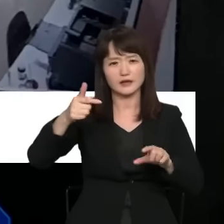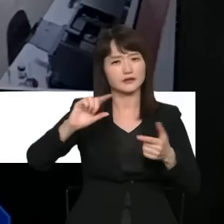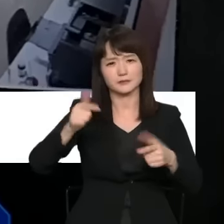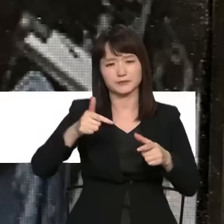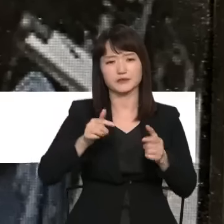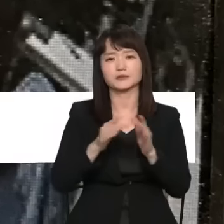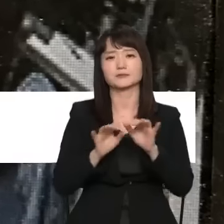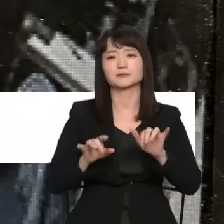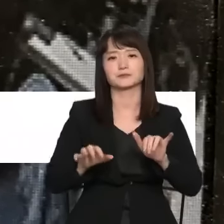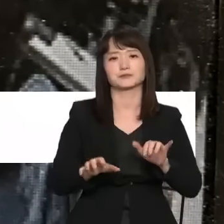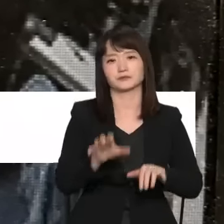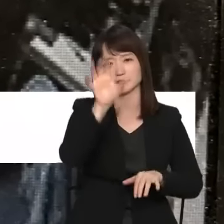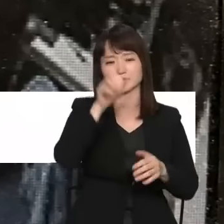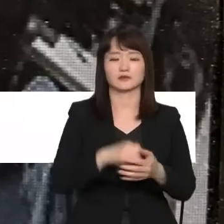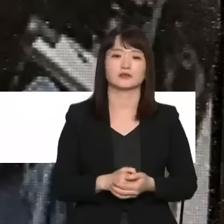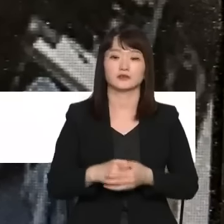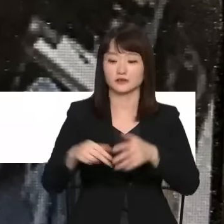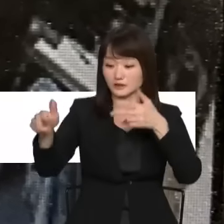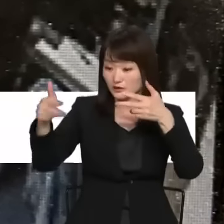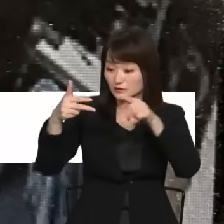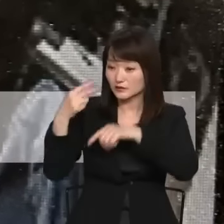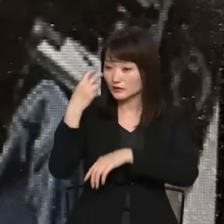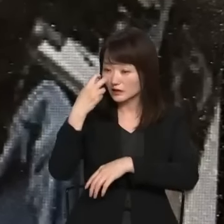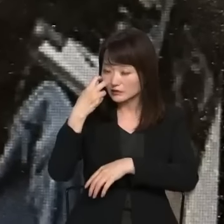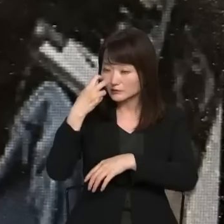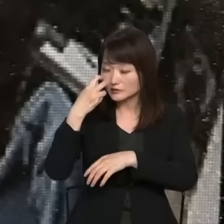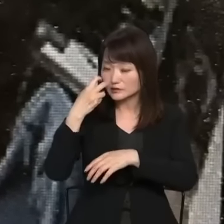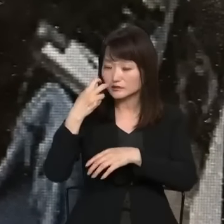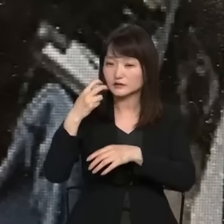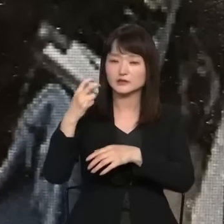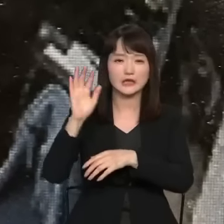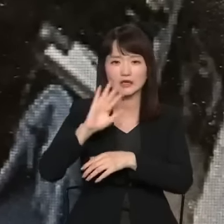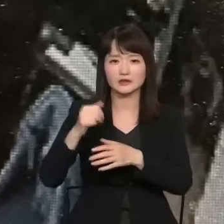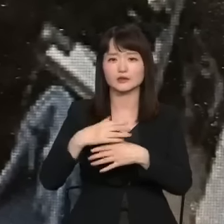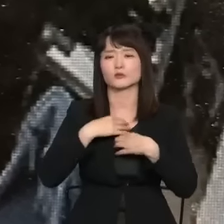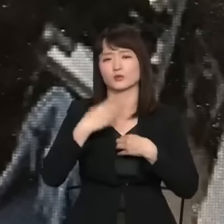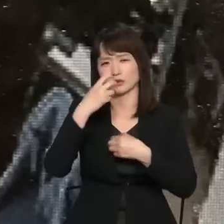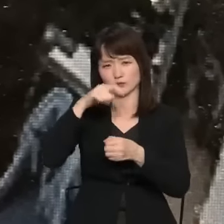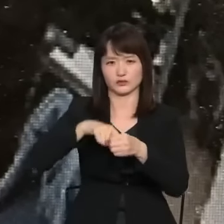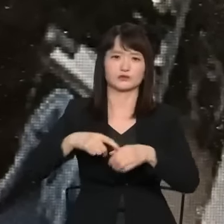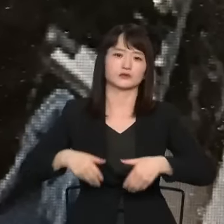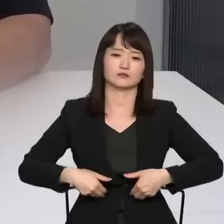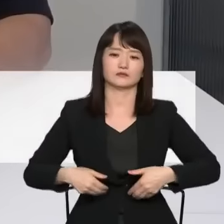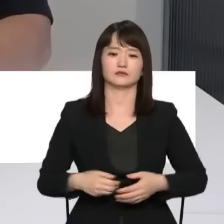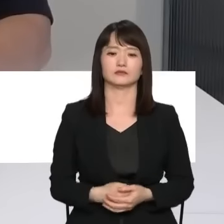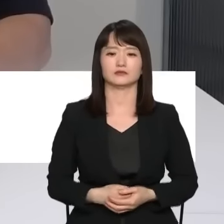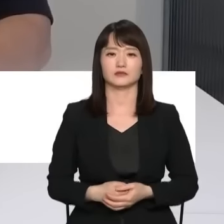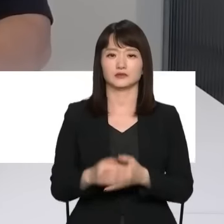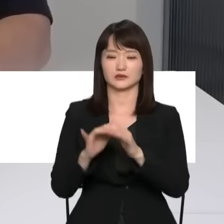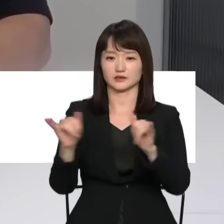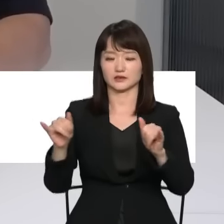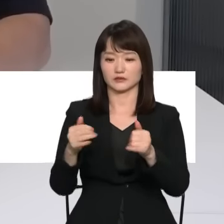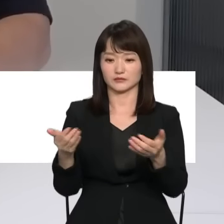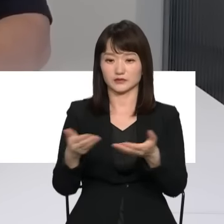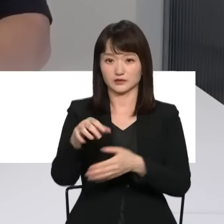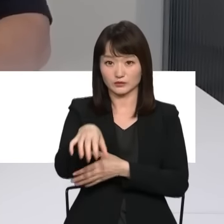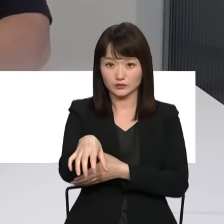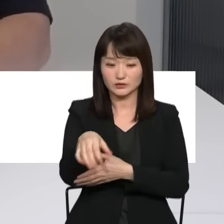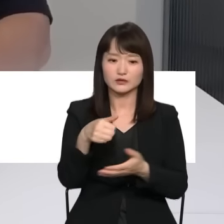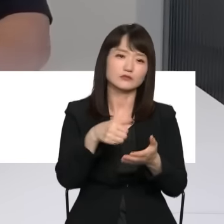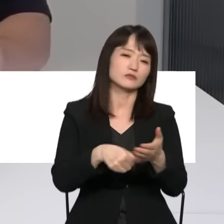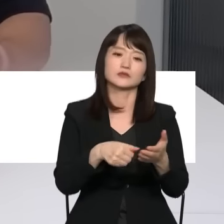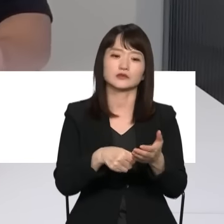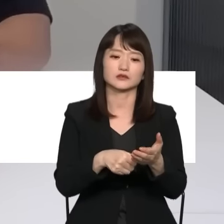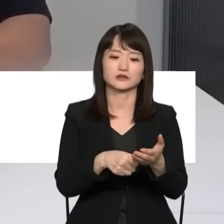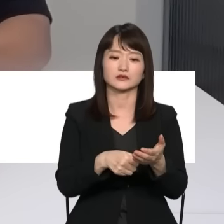대해선 보안상 필요했고 감시 목적이 아니었다는 취지로 해명했습니다. 사람들이 있는 곳이고 용품을